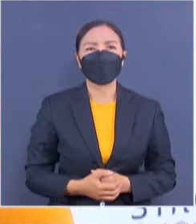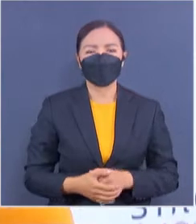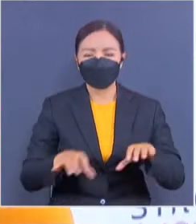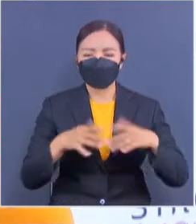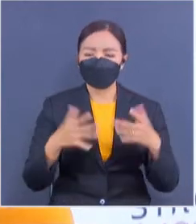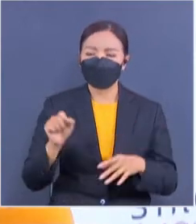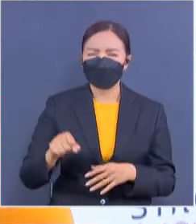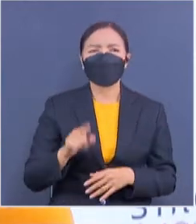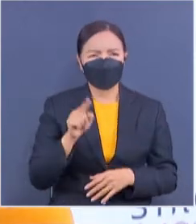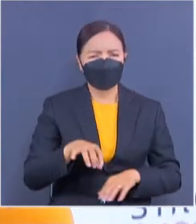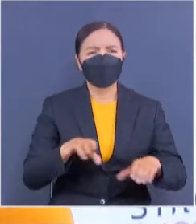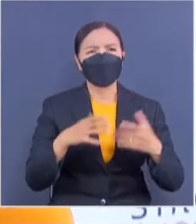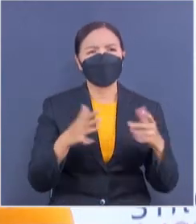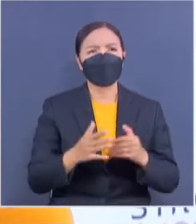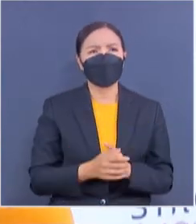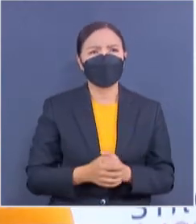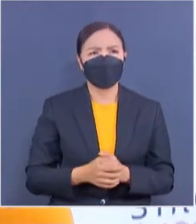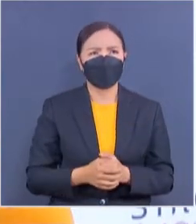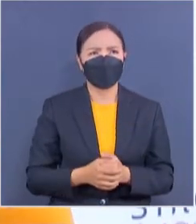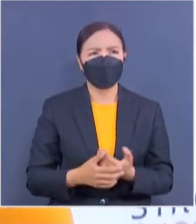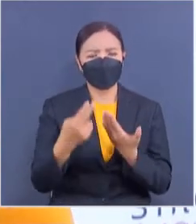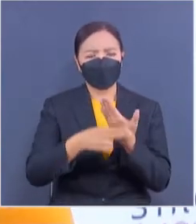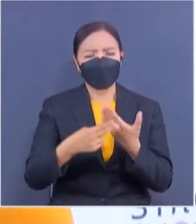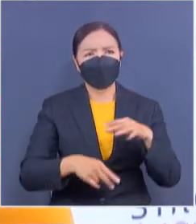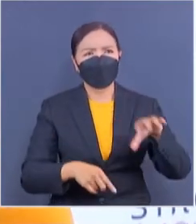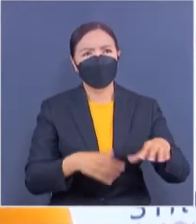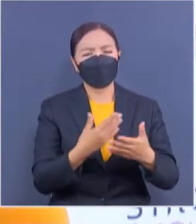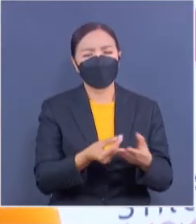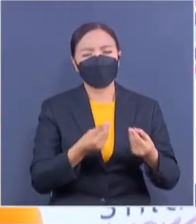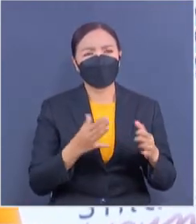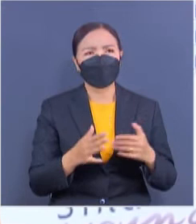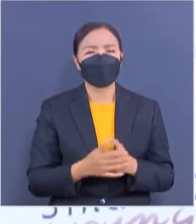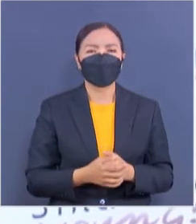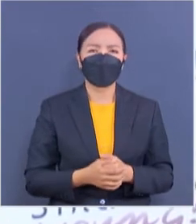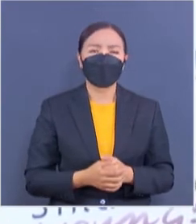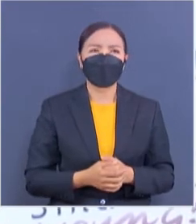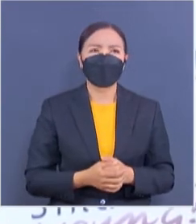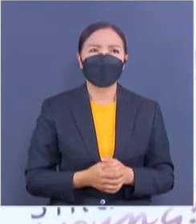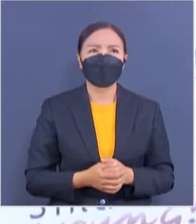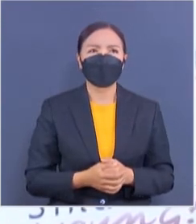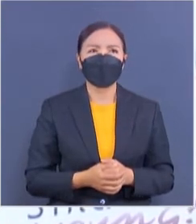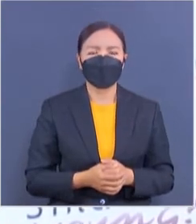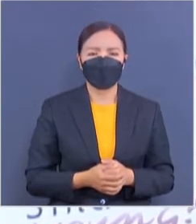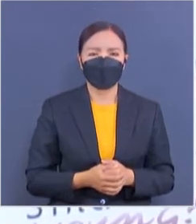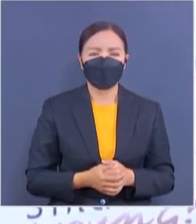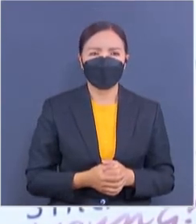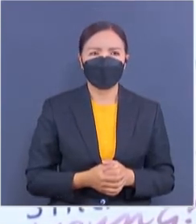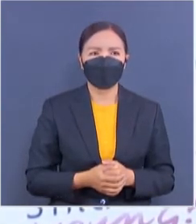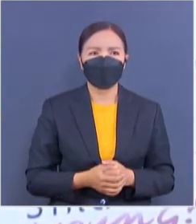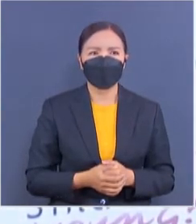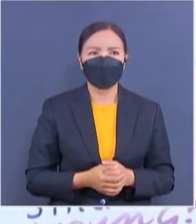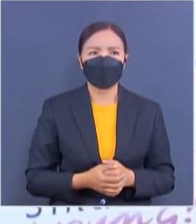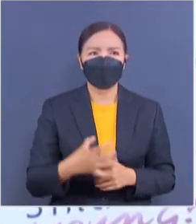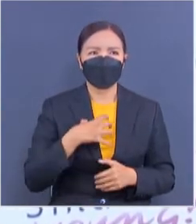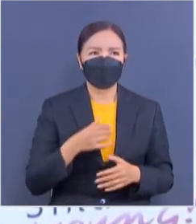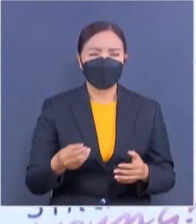ละ มันต้องจัดเพราะโรงแรมเขาไม่คืนไงค่ะมันหลักๆก็คือไม่ใช่ว่าไม่เขาเรียกว่าไม่อยากจัดก็ไม่ใช่เพราะว่าเราก็ยังอย